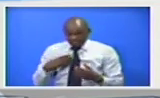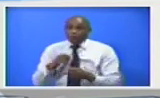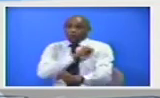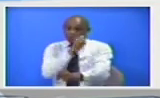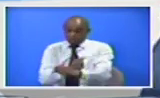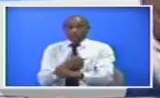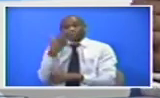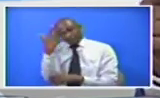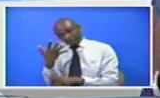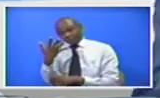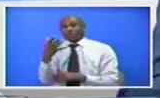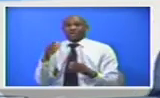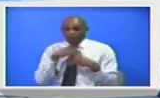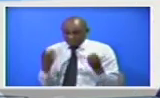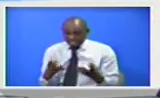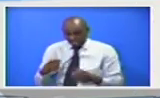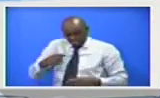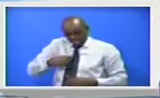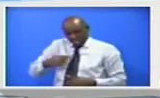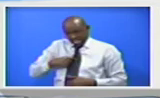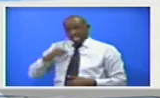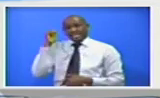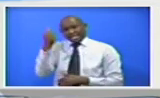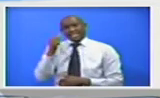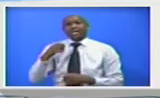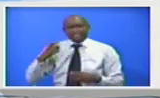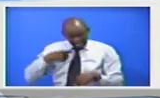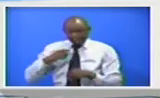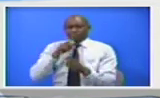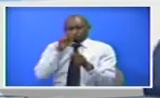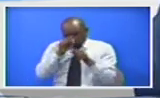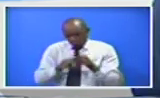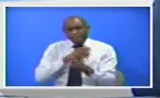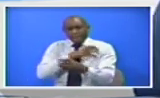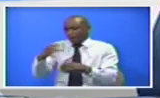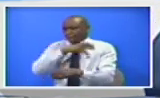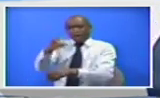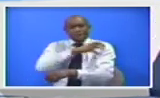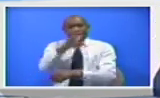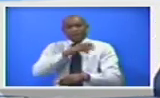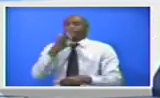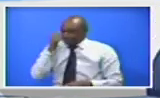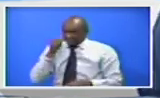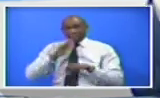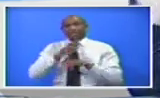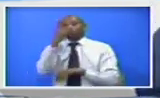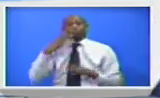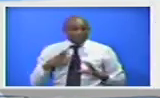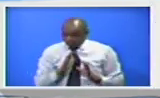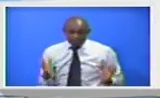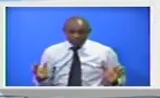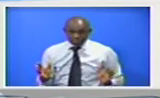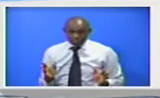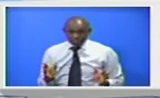ama watano ama 50. Kwangu Wakenya wengi wakigawa mamlaka ni nzuri zaidi kuliko watu wawili kugawa